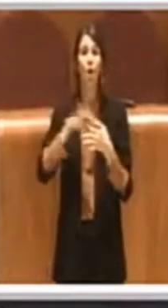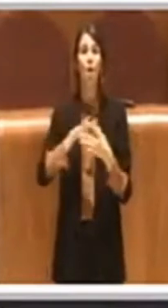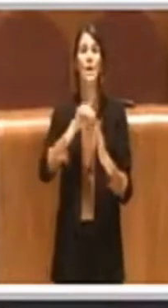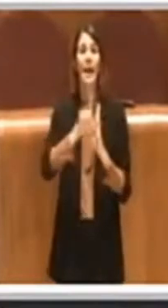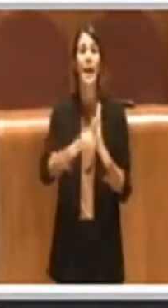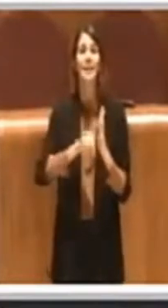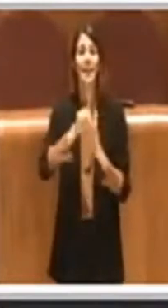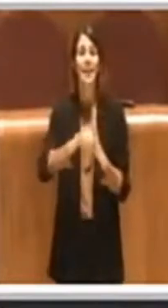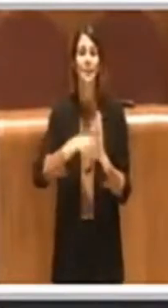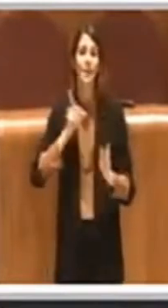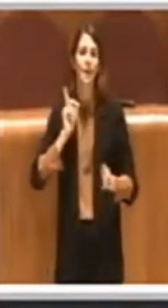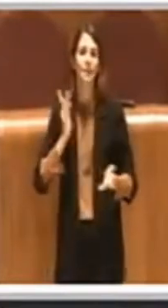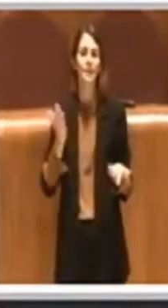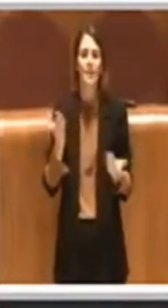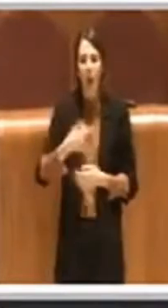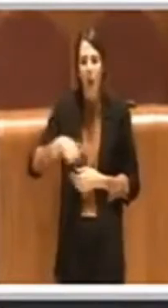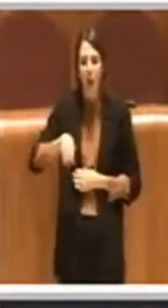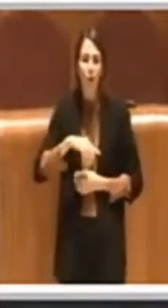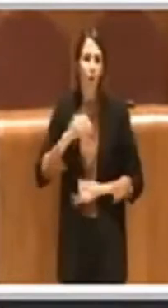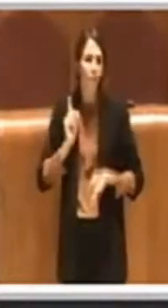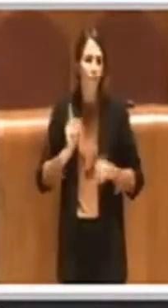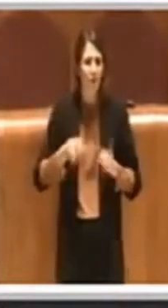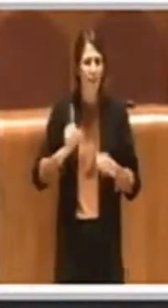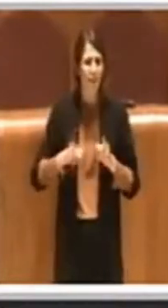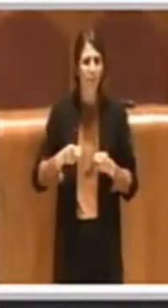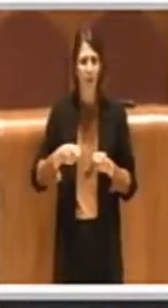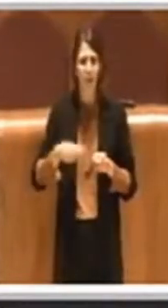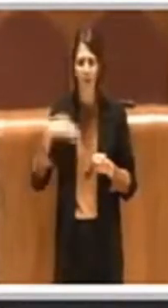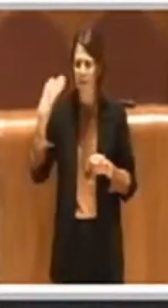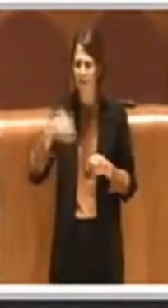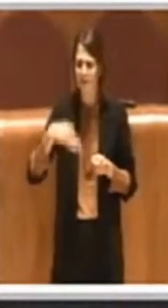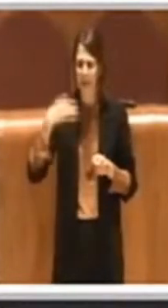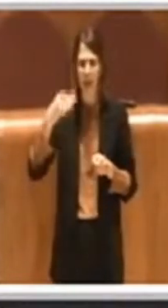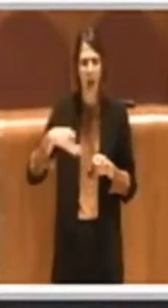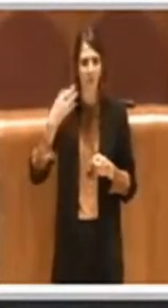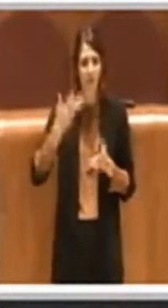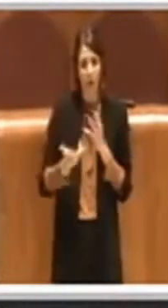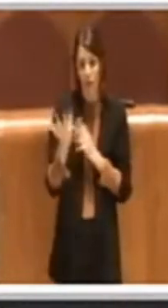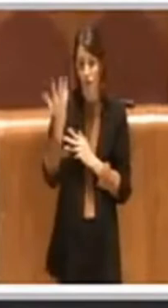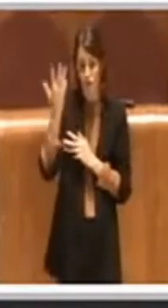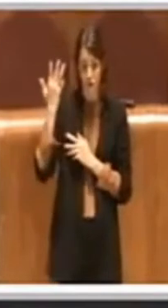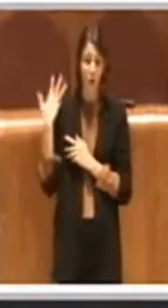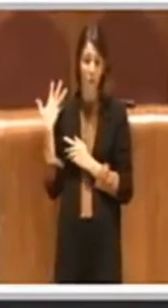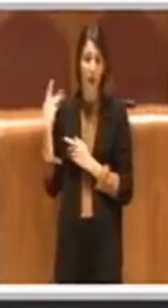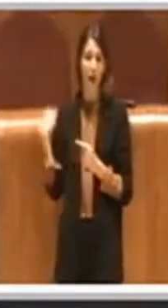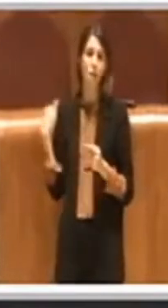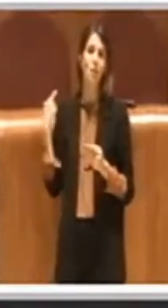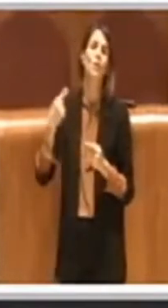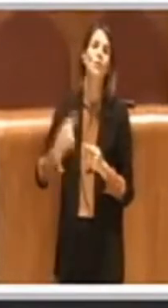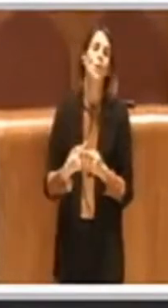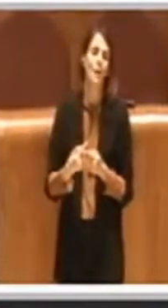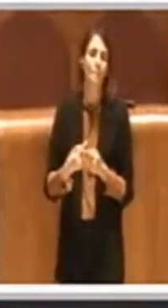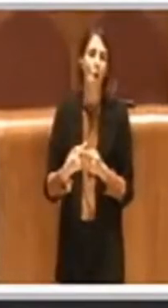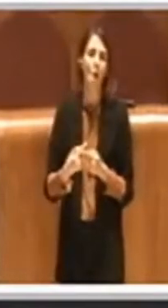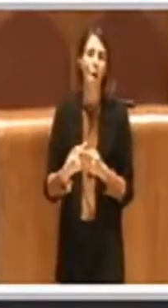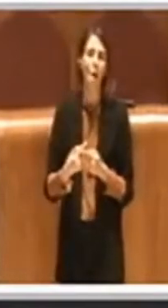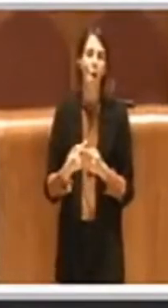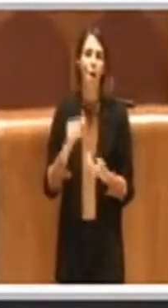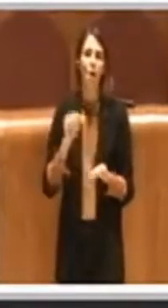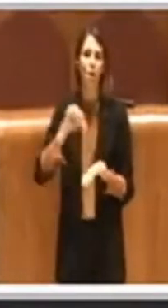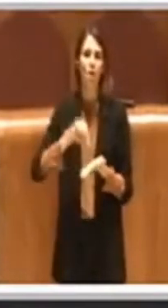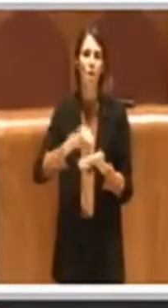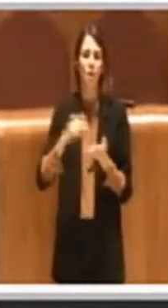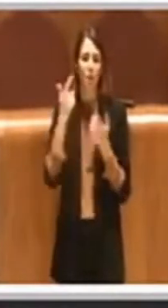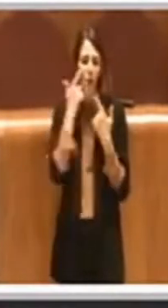politicamente noi da sempre va dall'inizio della consigliatura quando abbiamo valutato gli osservatori